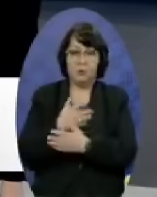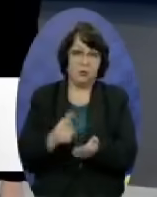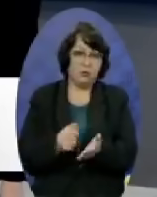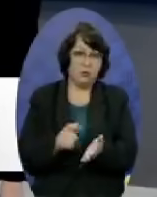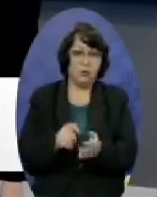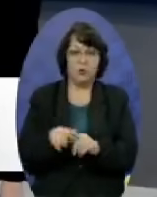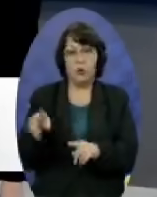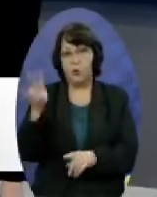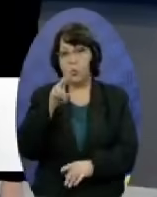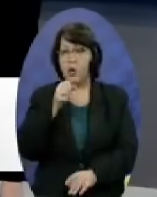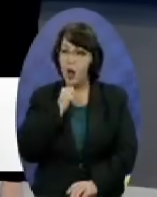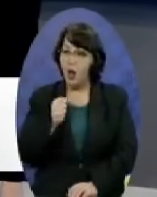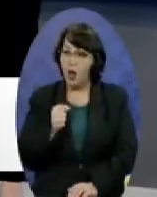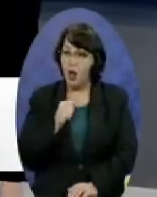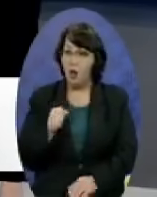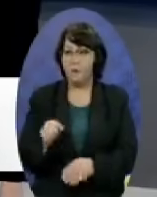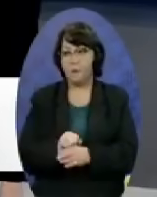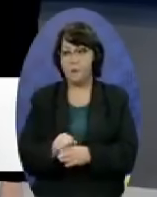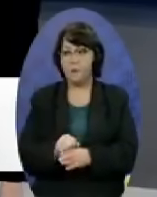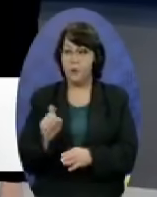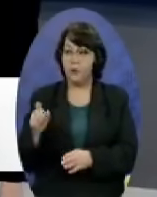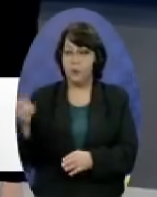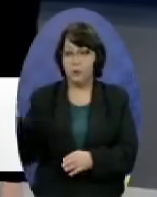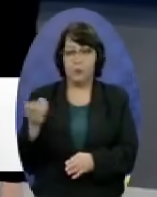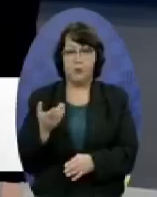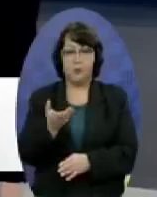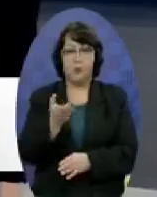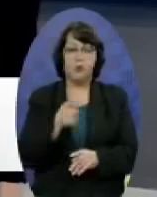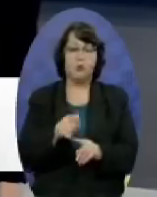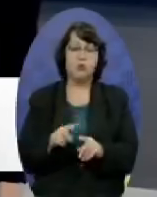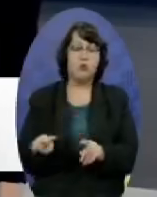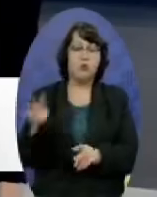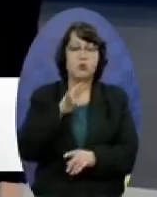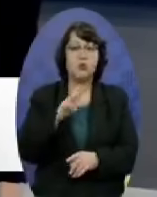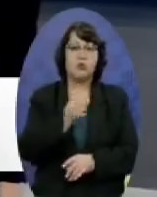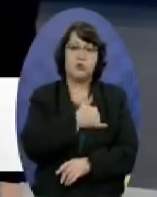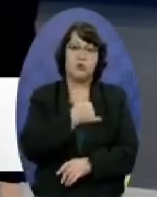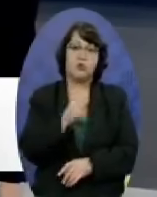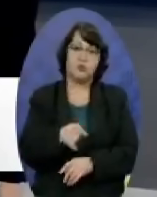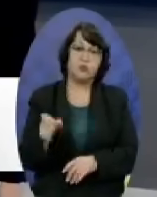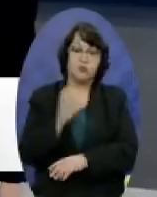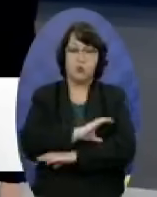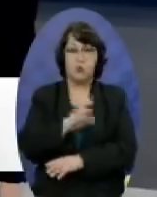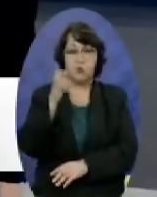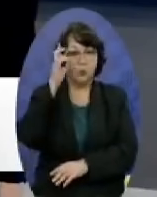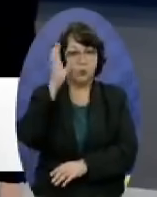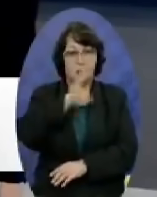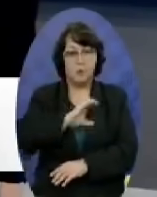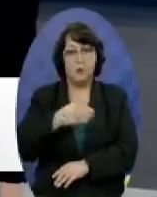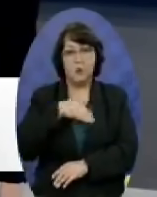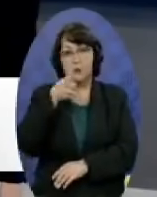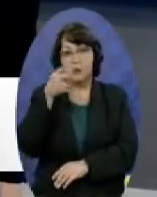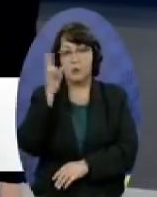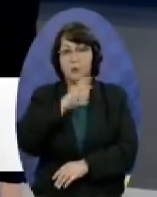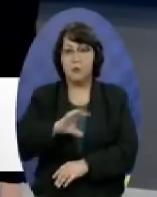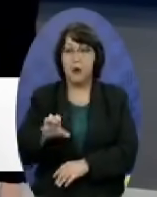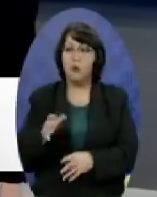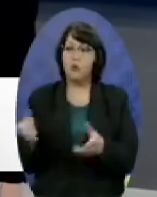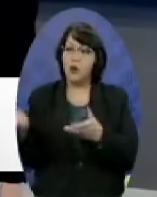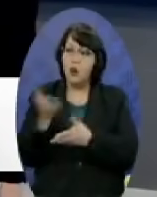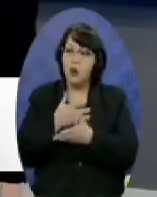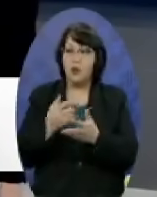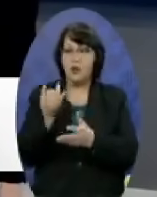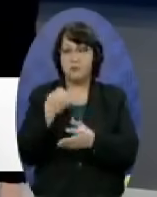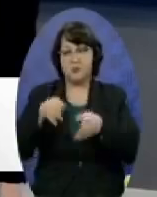байгаа сурвалжлагчдаа бид өнөөдөр холбогдсон. Орон нутгийн удирдлагууд болоод сургууль за боловсролын байгууллага, эрүүл мэндийн байгууллагуудаа зөвшөөрсөд